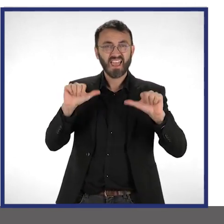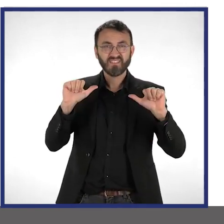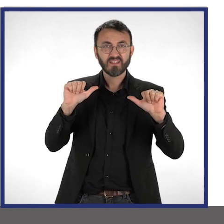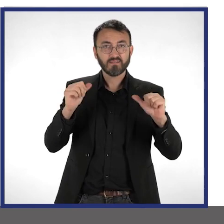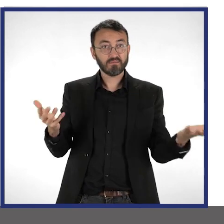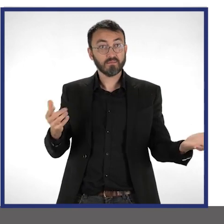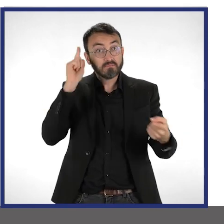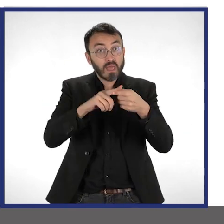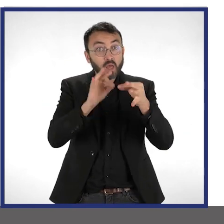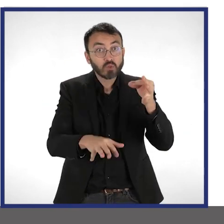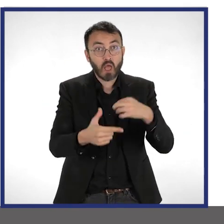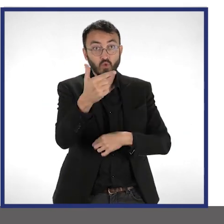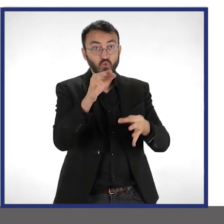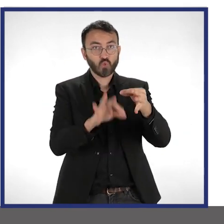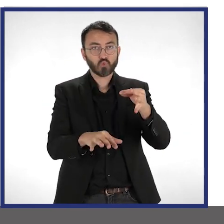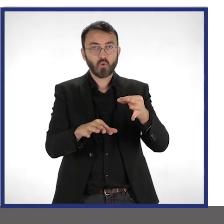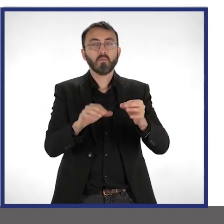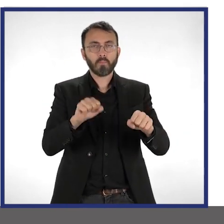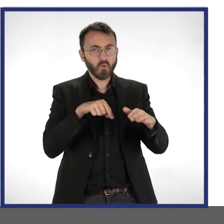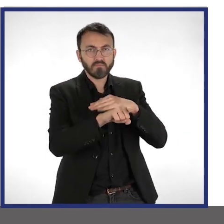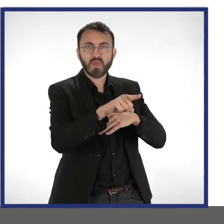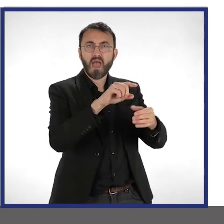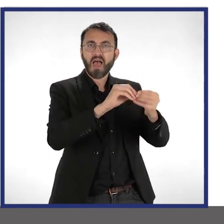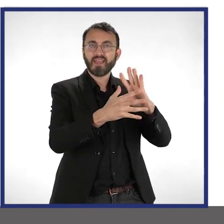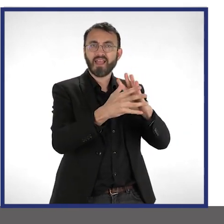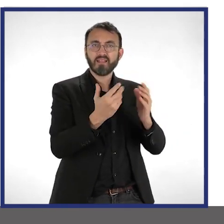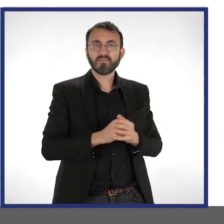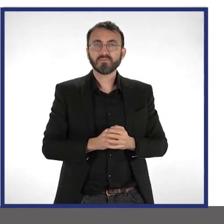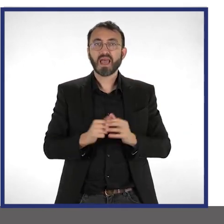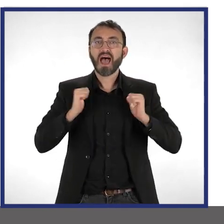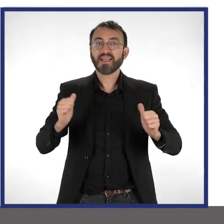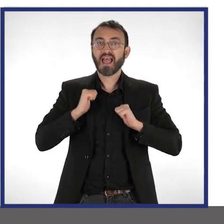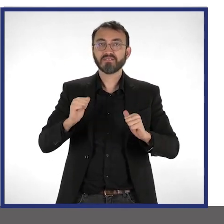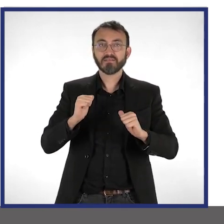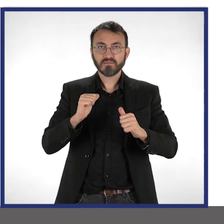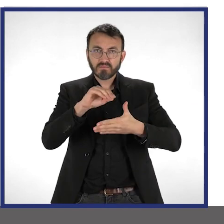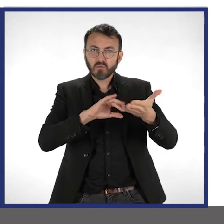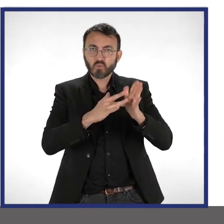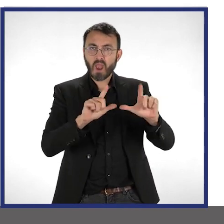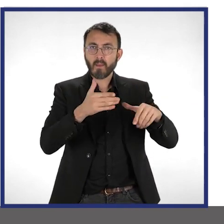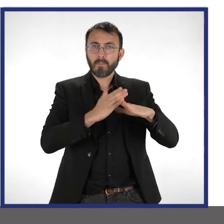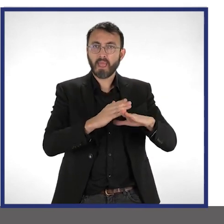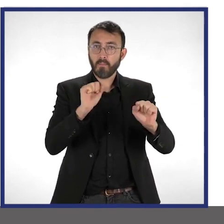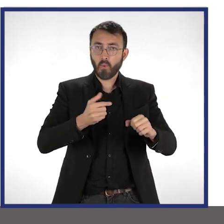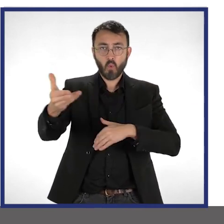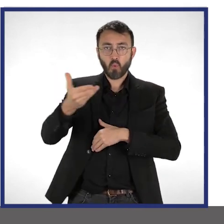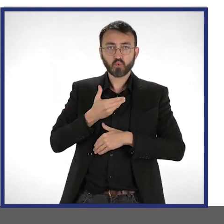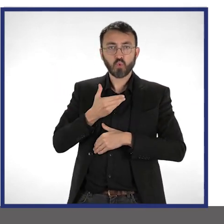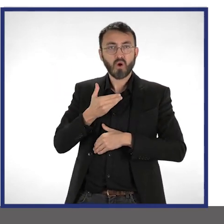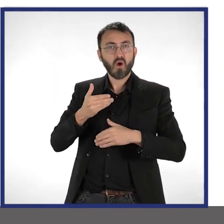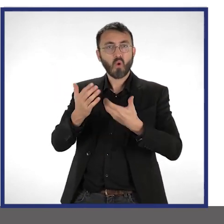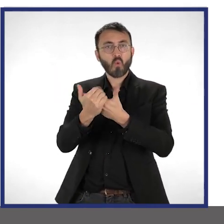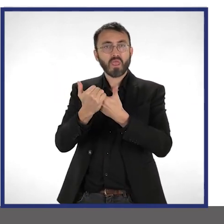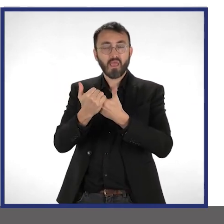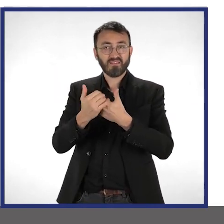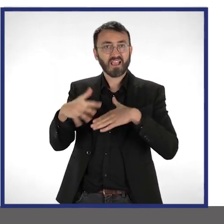férié. Pour les résultats, 2 solutions. Vous pourrez les consulter sur Internet, l'adresse est indiquée sur le mode d'emploi, ou vous les recevrez par courrier sous une quinzaine